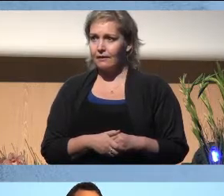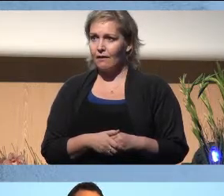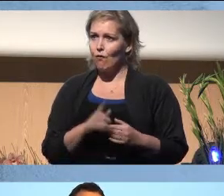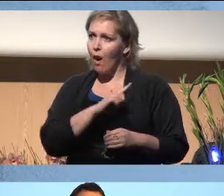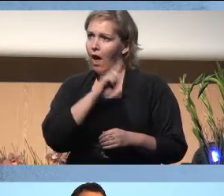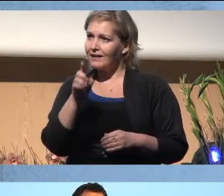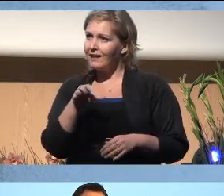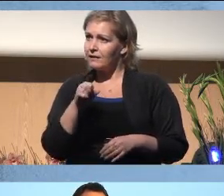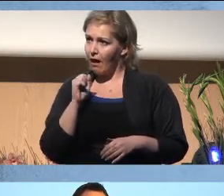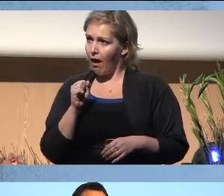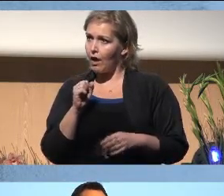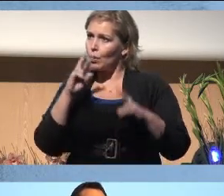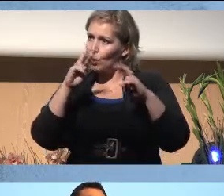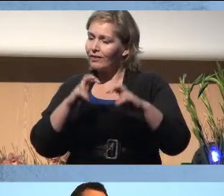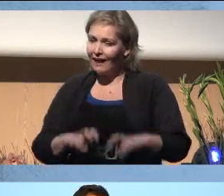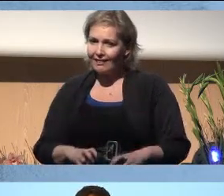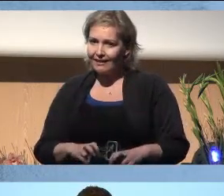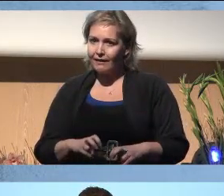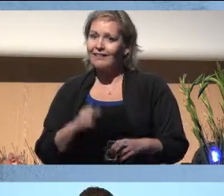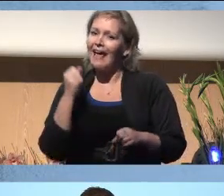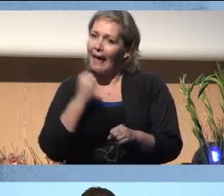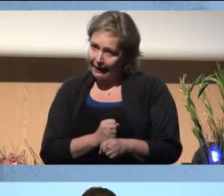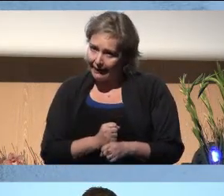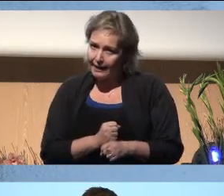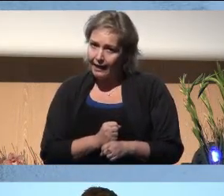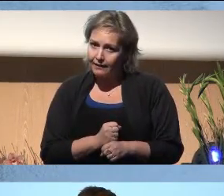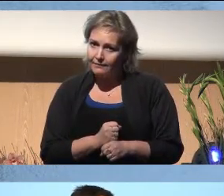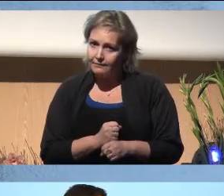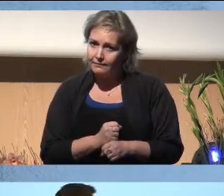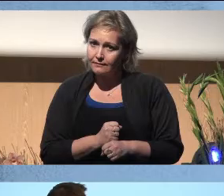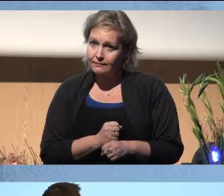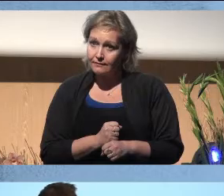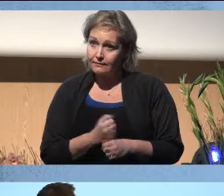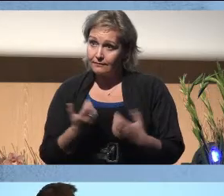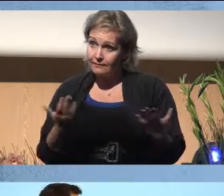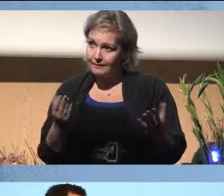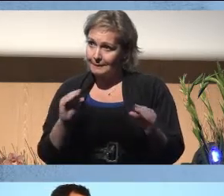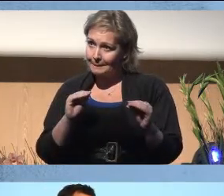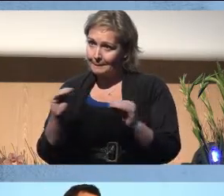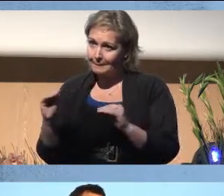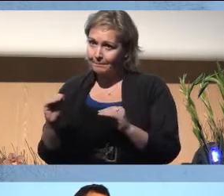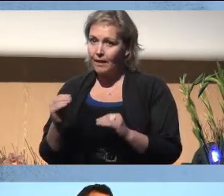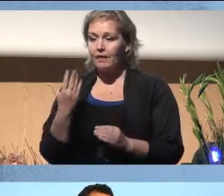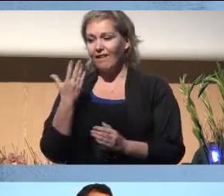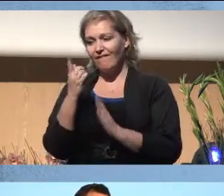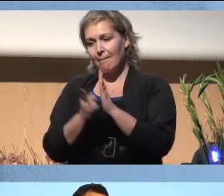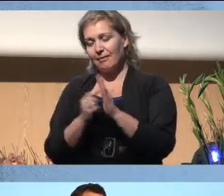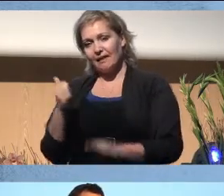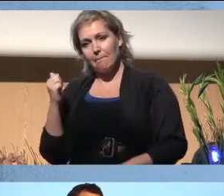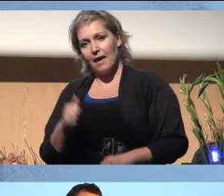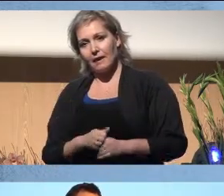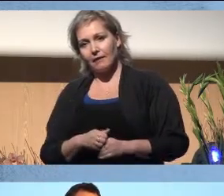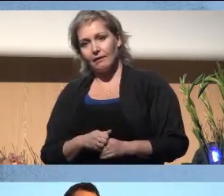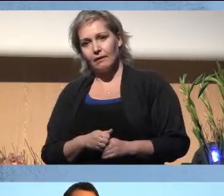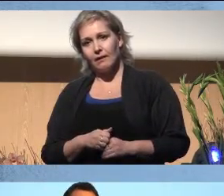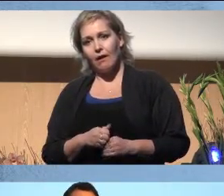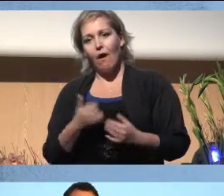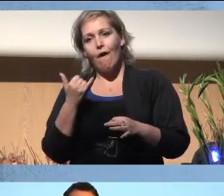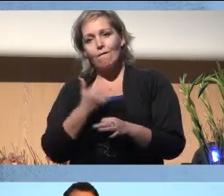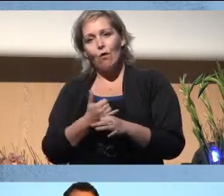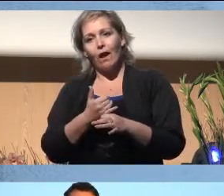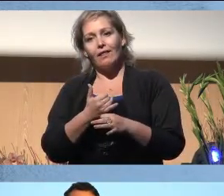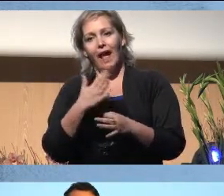Hur lång tid tar utredningen egentligen? Ja, den tar 5 timmar. Hur är